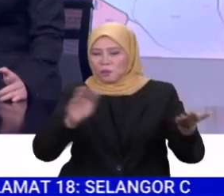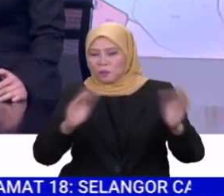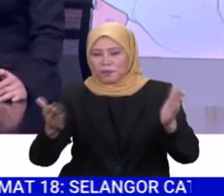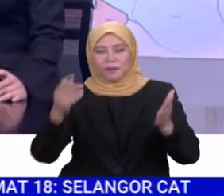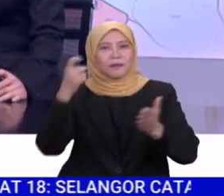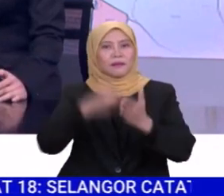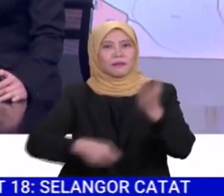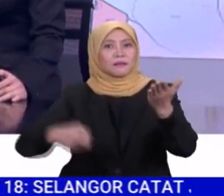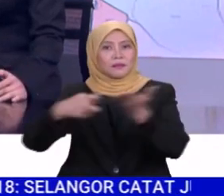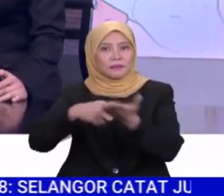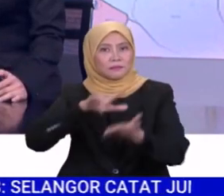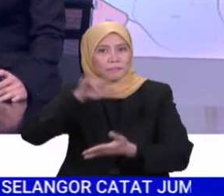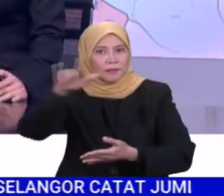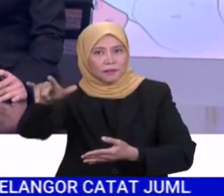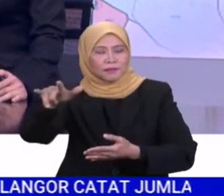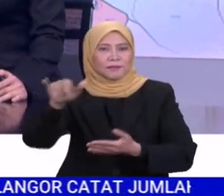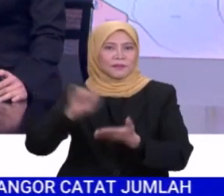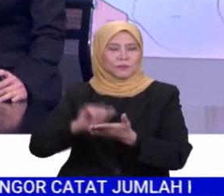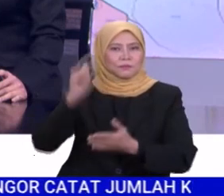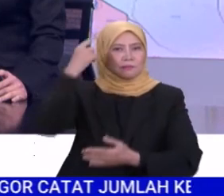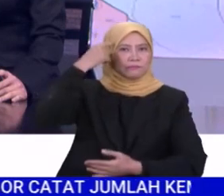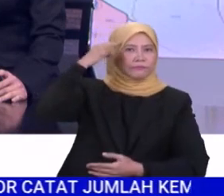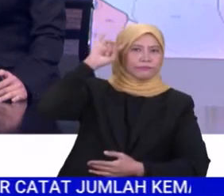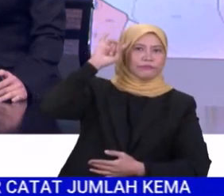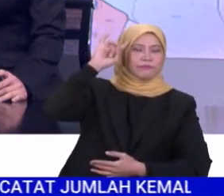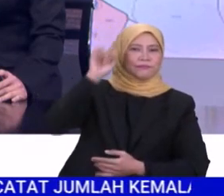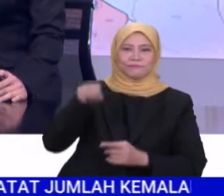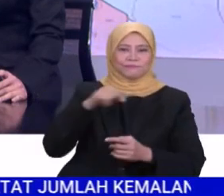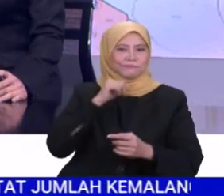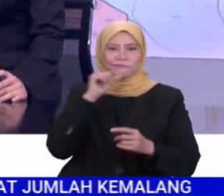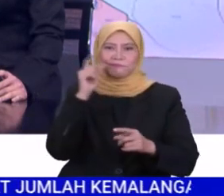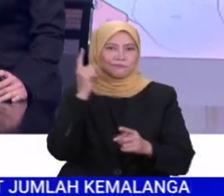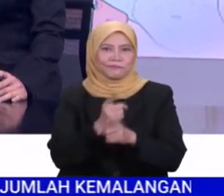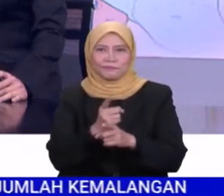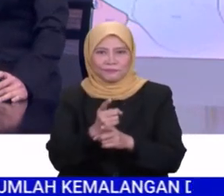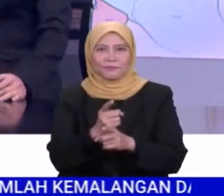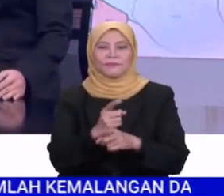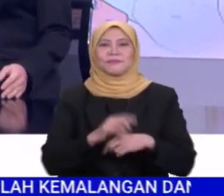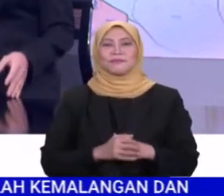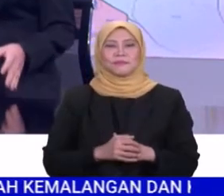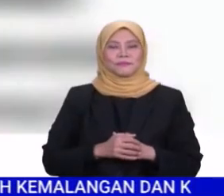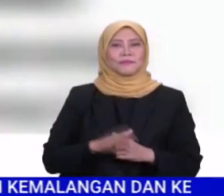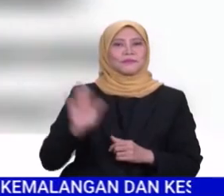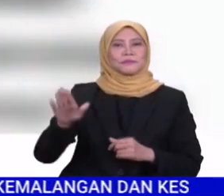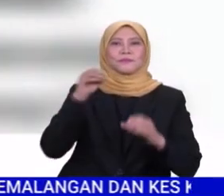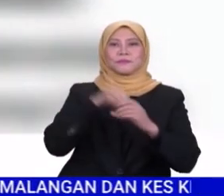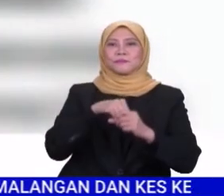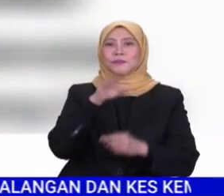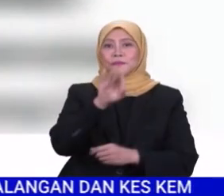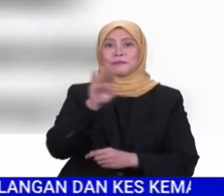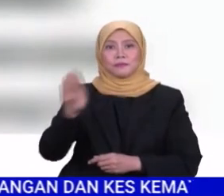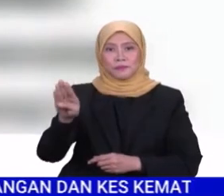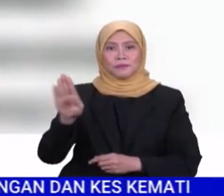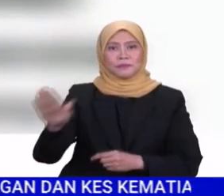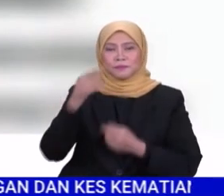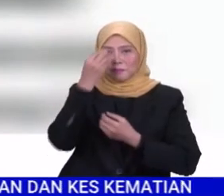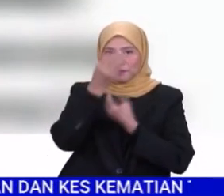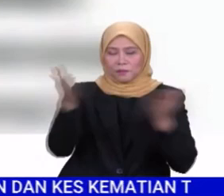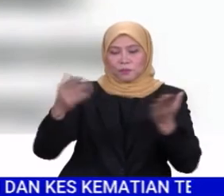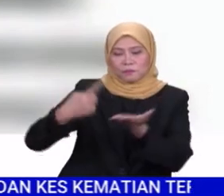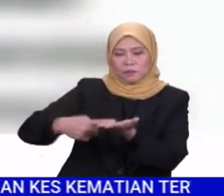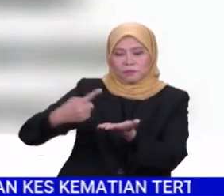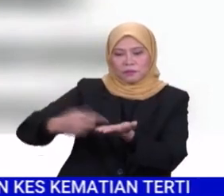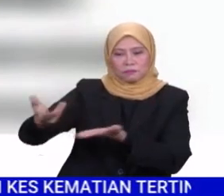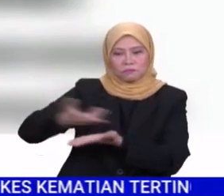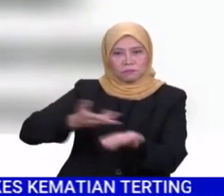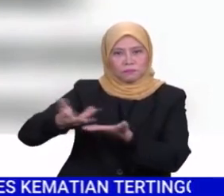tiket penerbangan adalah bersifat spekulatif dan tidak berasas. Menerusi kenyataan di Facebook rasmi, beliau berkata perbincangan